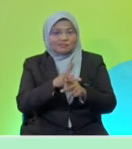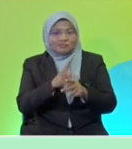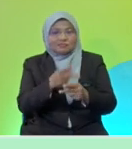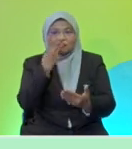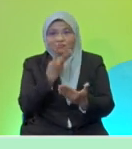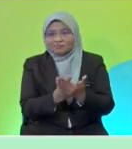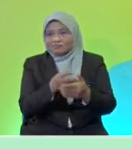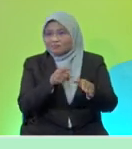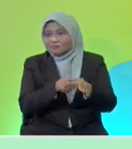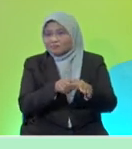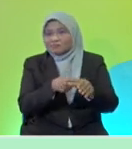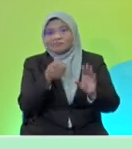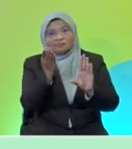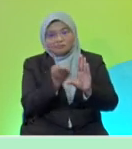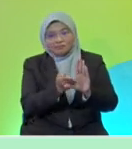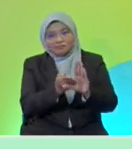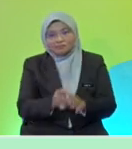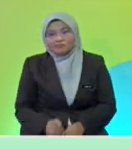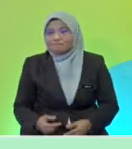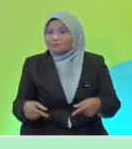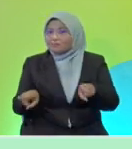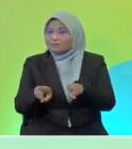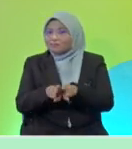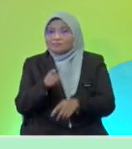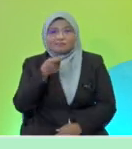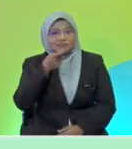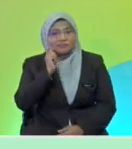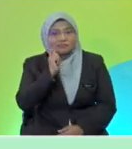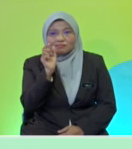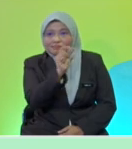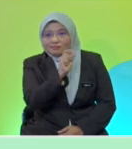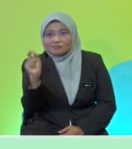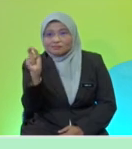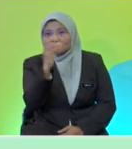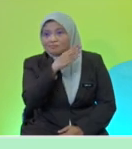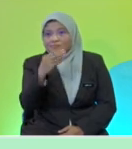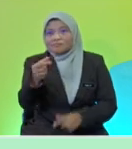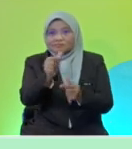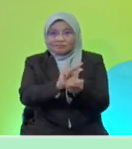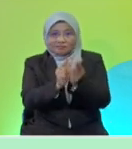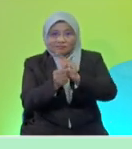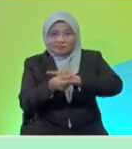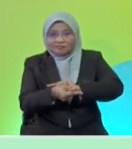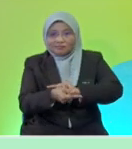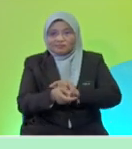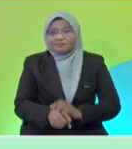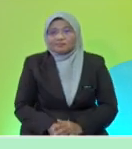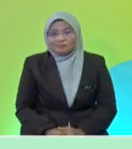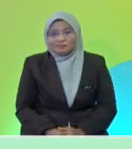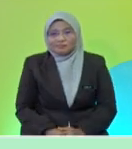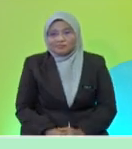masih lagi menggunakan kaidah foto dan ganti kita boleh lihat Bagaimana difoto dan digantikan dengan